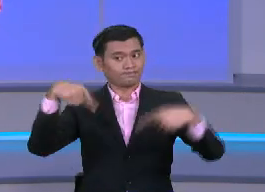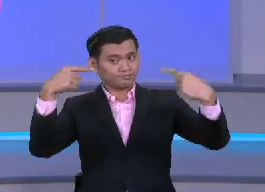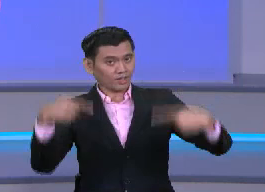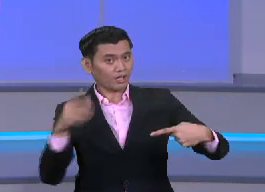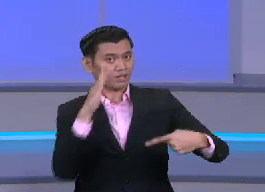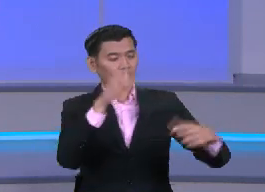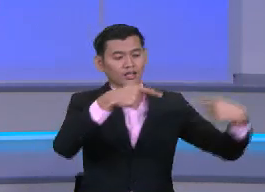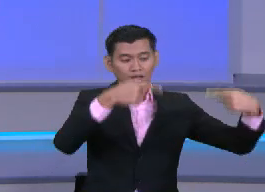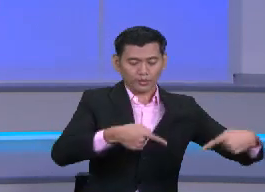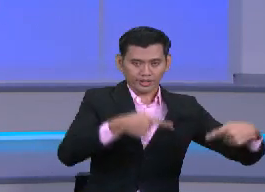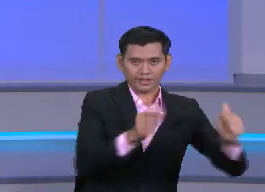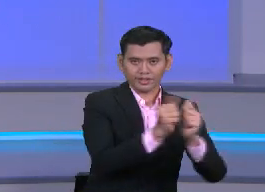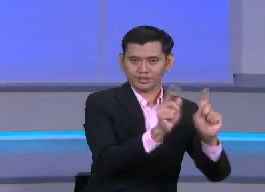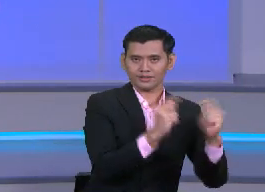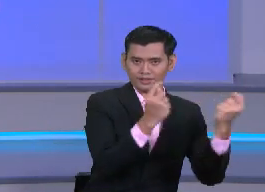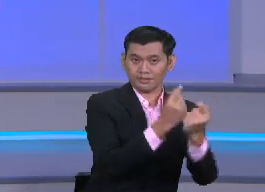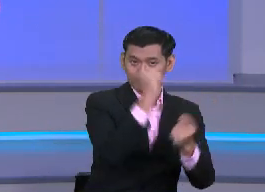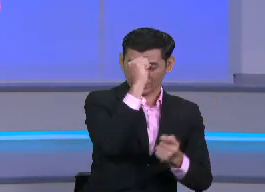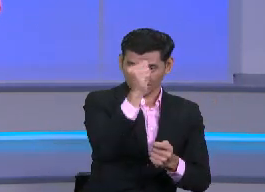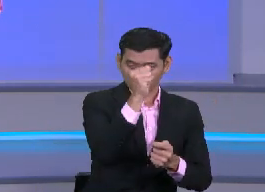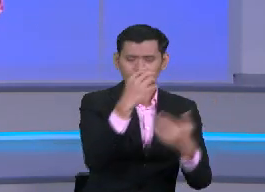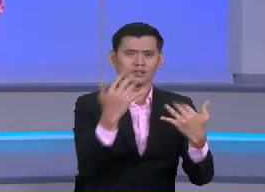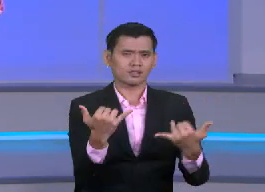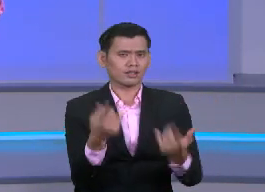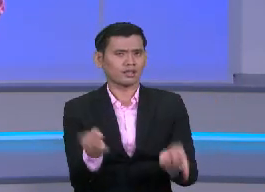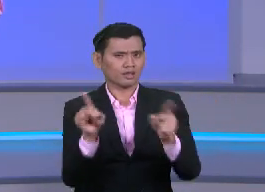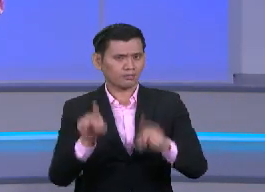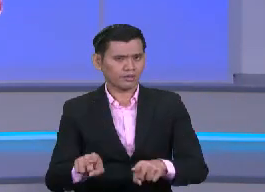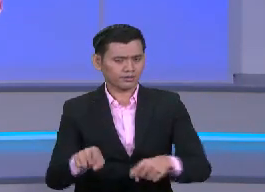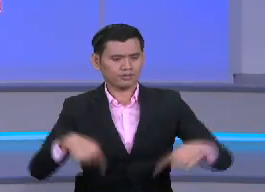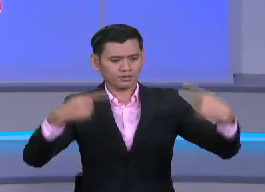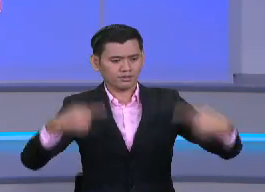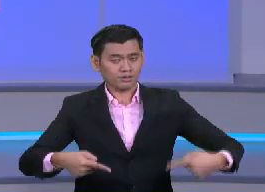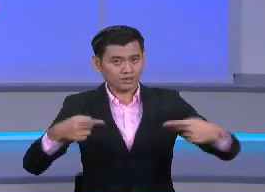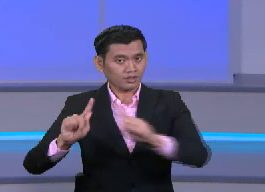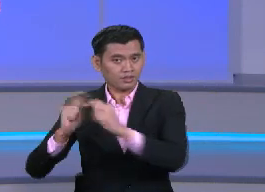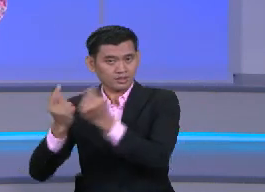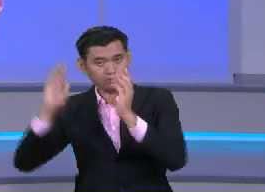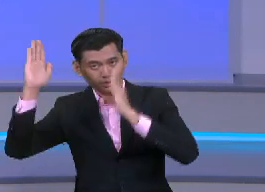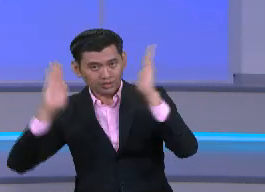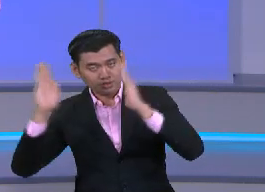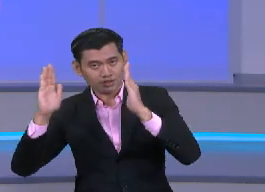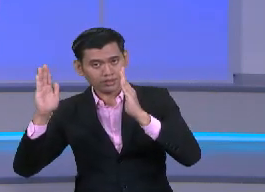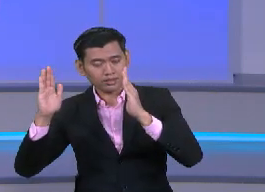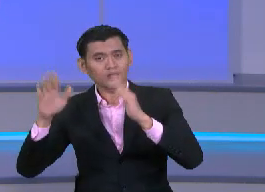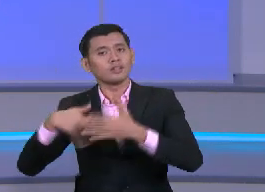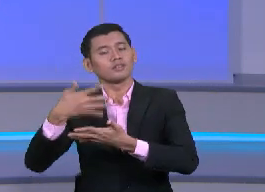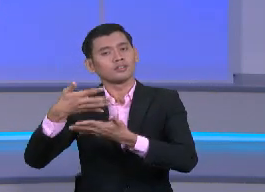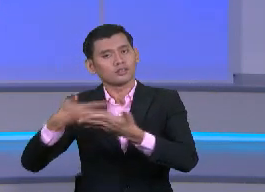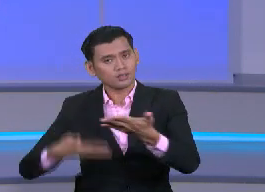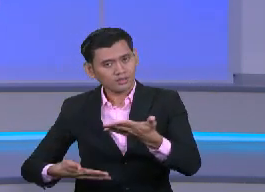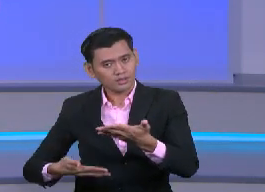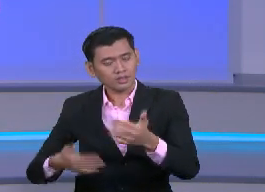suku akhir. Ketika ini, acara persorangan pertama sedang berlangsung di antara Li Zijia yang berada di ranking ke-6 dunia dengan